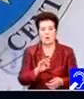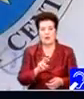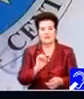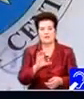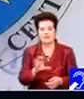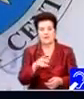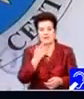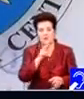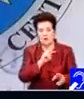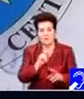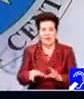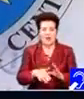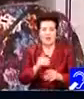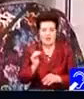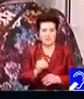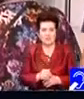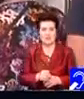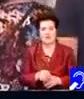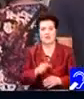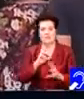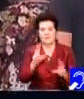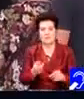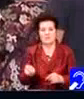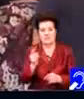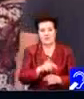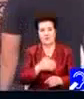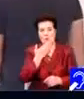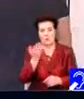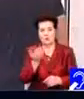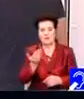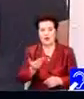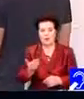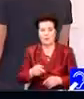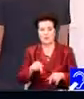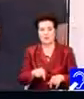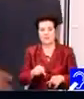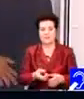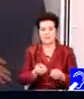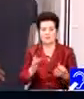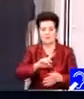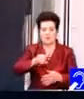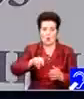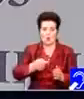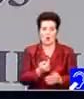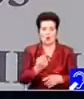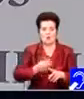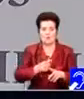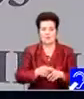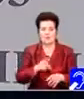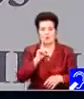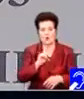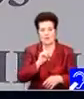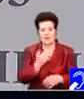mai mari misiuni de observare a alegerilor, urmează să vină cu un ultim raport pe această zi, peste o oră și jumătate. Deocamdată eu vă